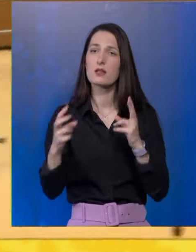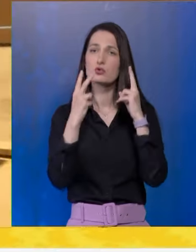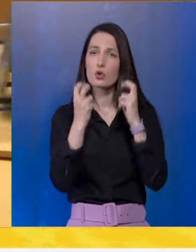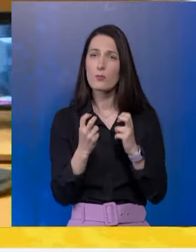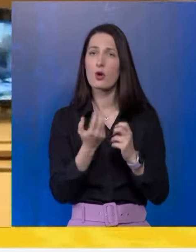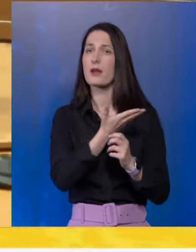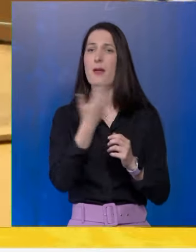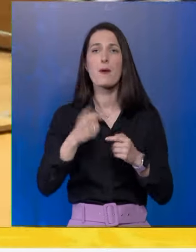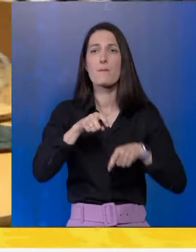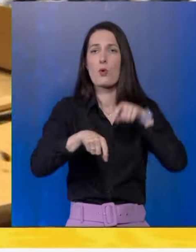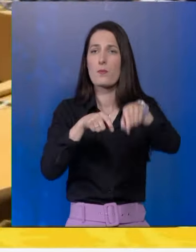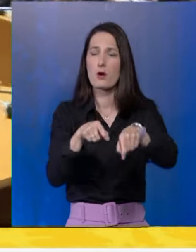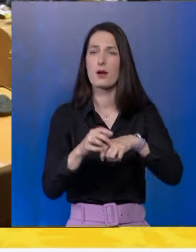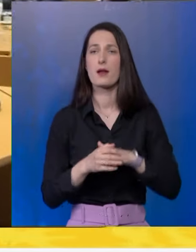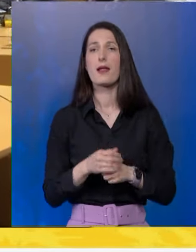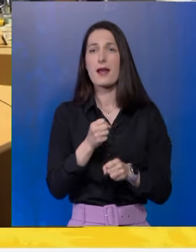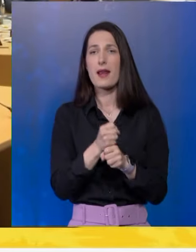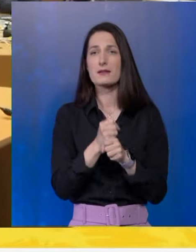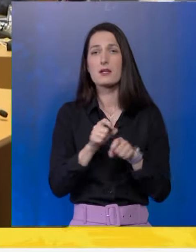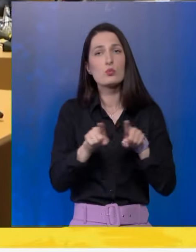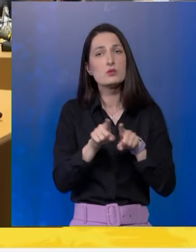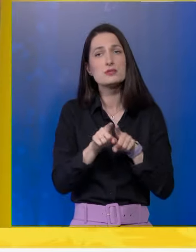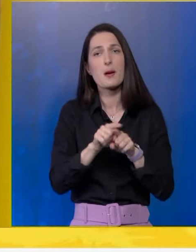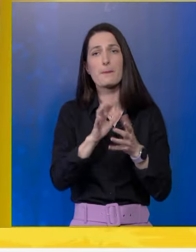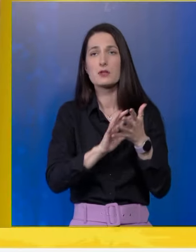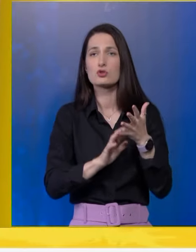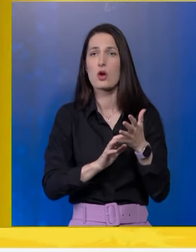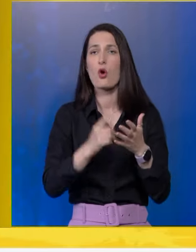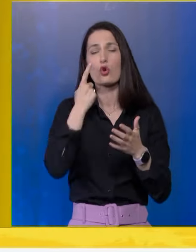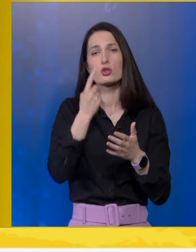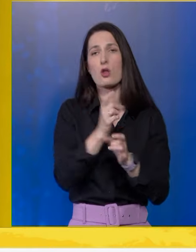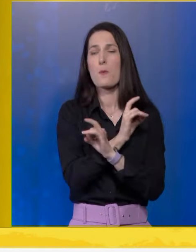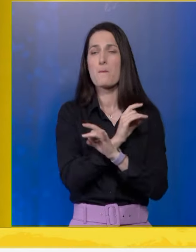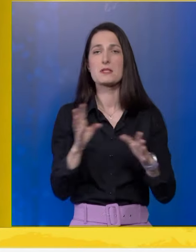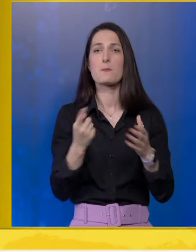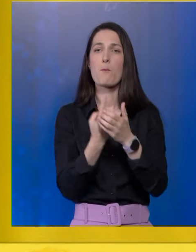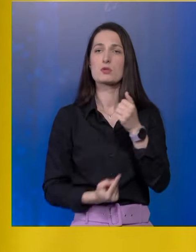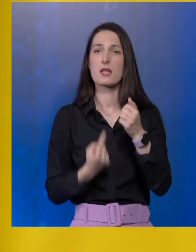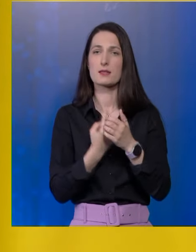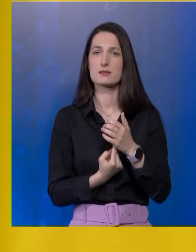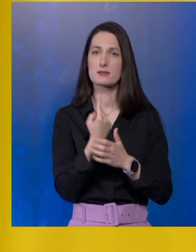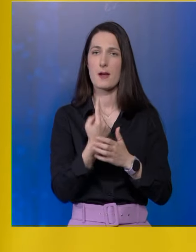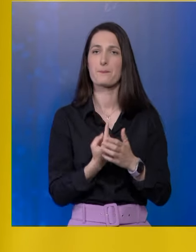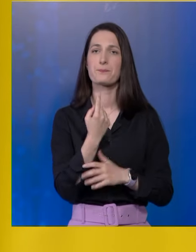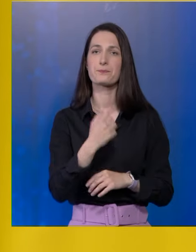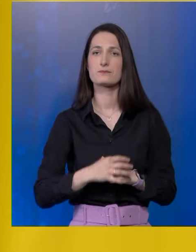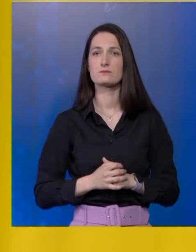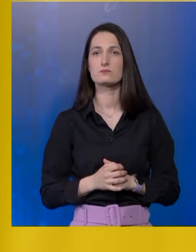dalje stojimo, pomaka nema. Na djelu ista priča, očigledno bez posljedica.